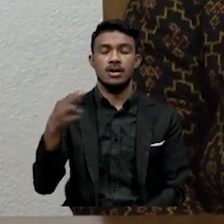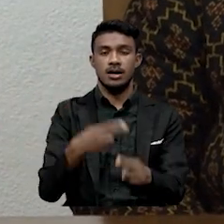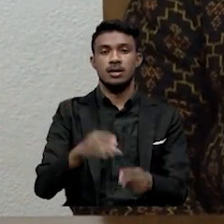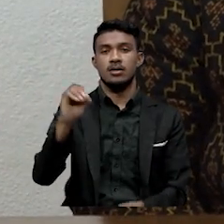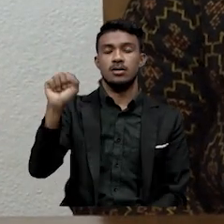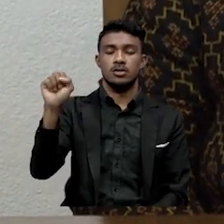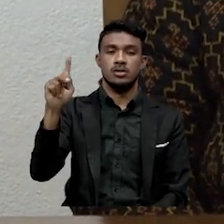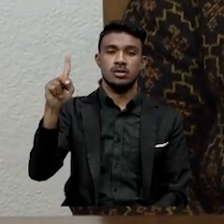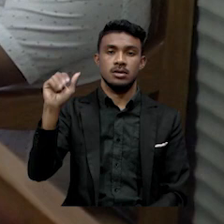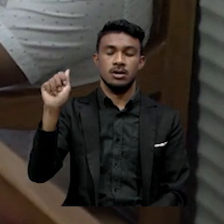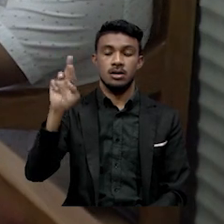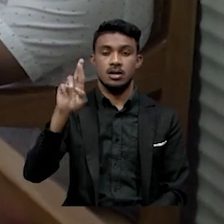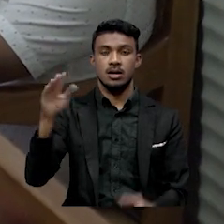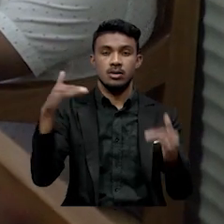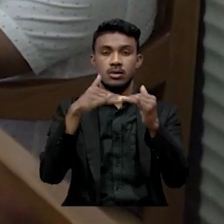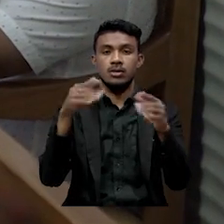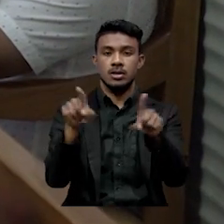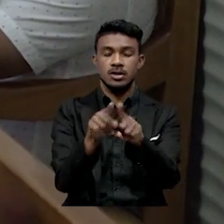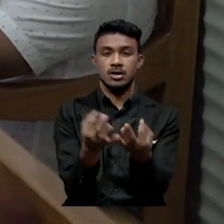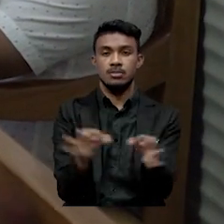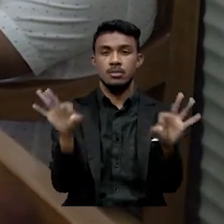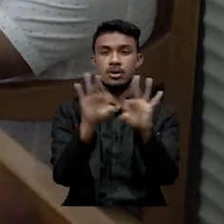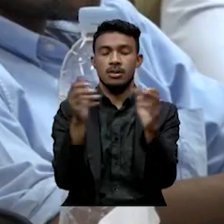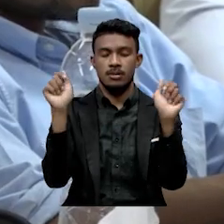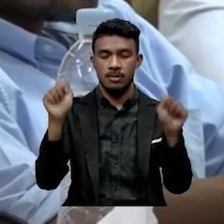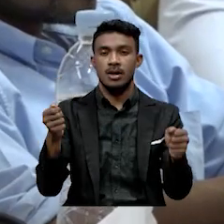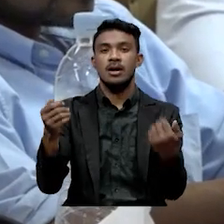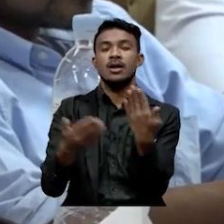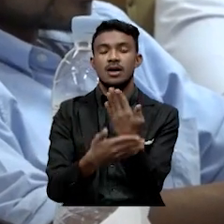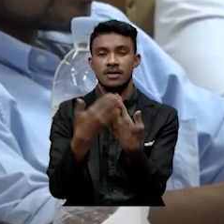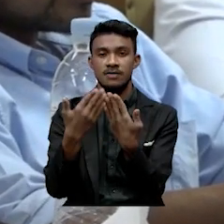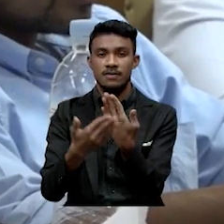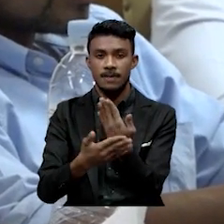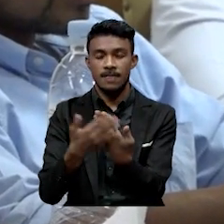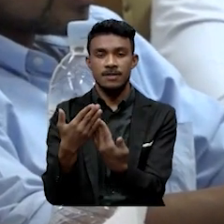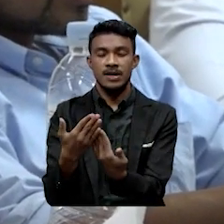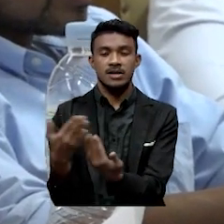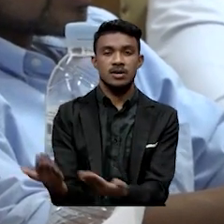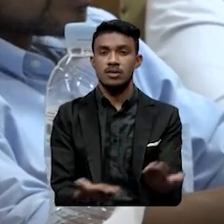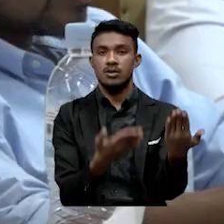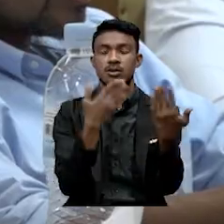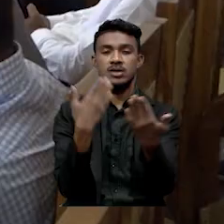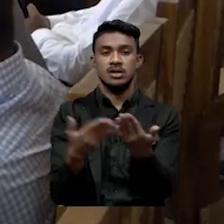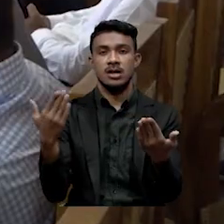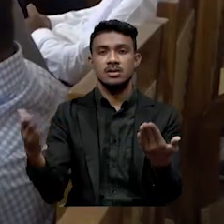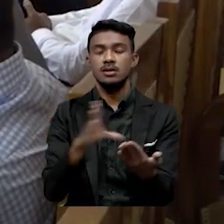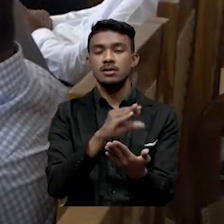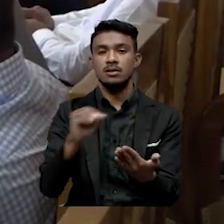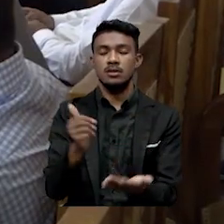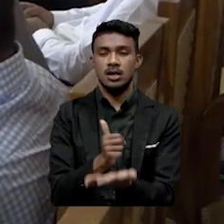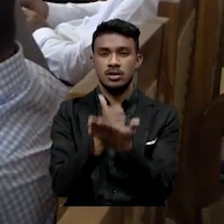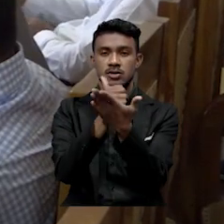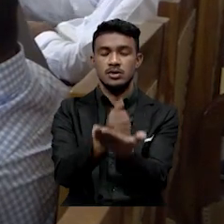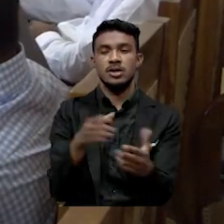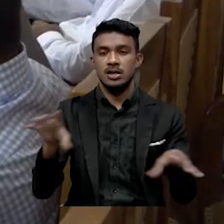engkol turunin udara Engkong to importante bplh fasiltas portasol sang komersial nutul service simple Zara